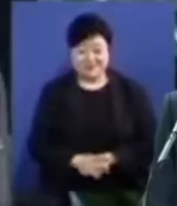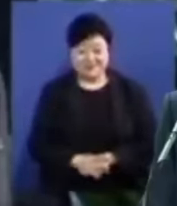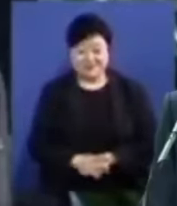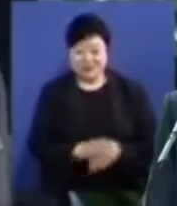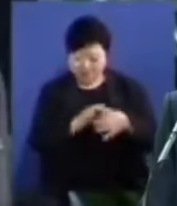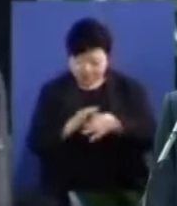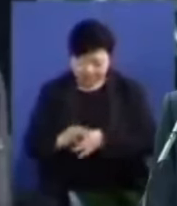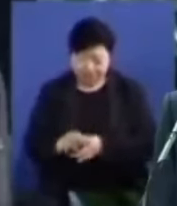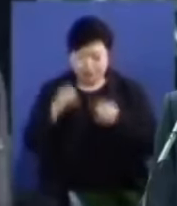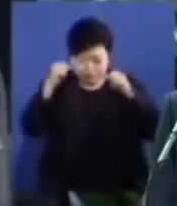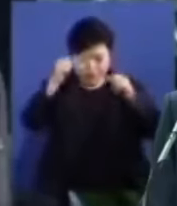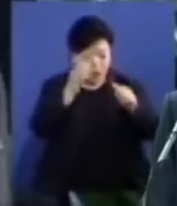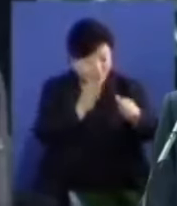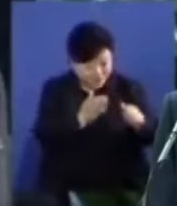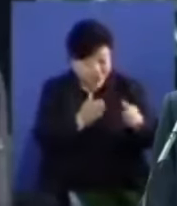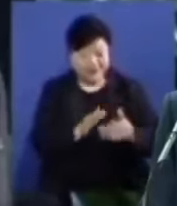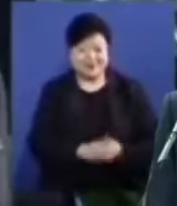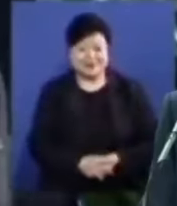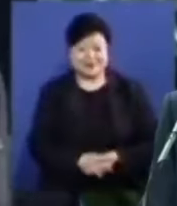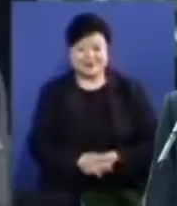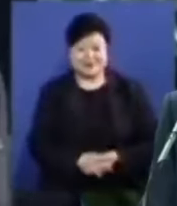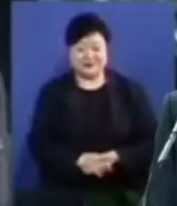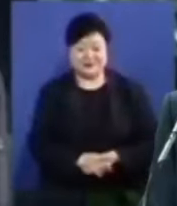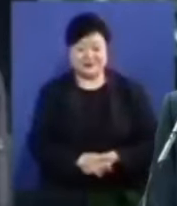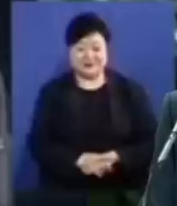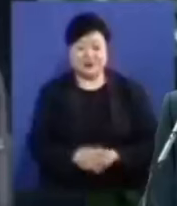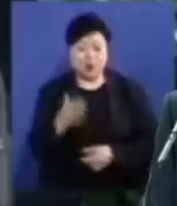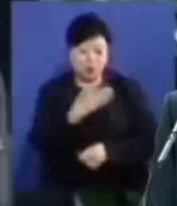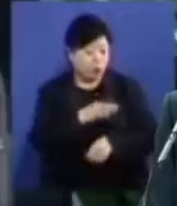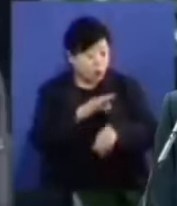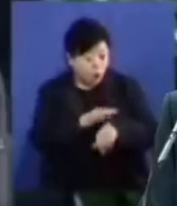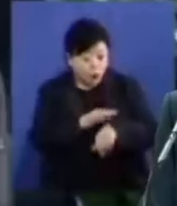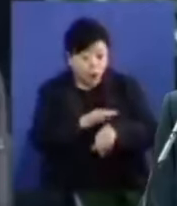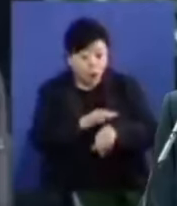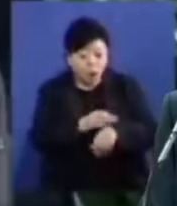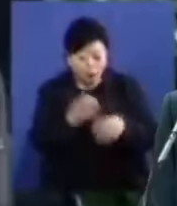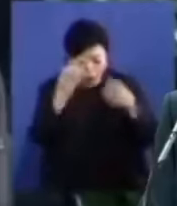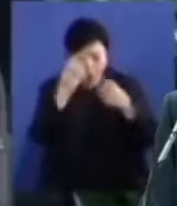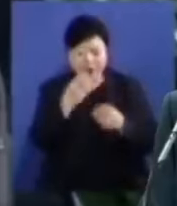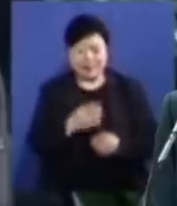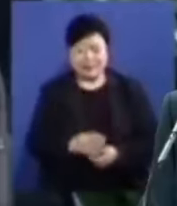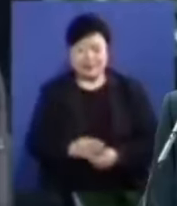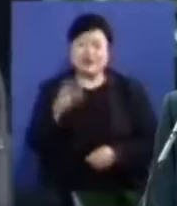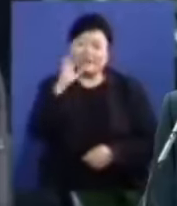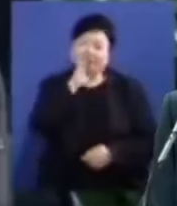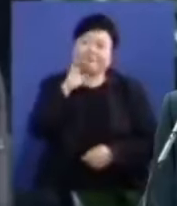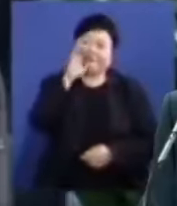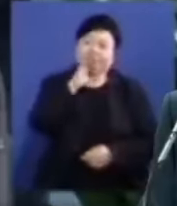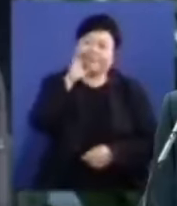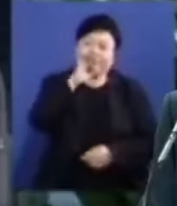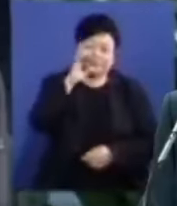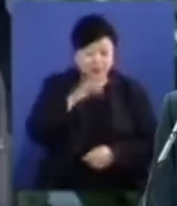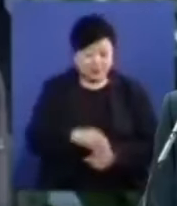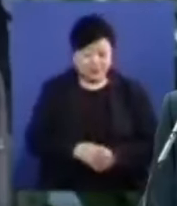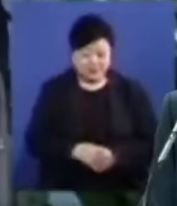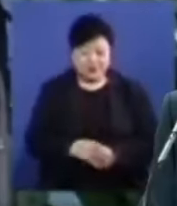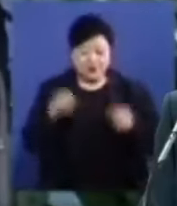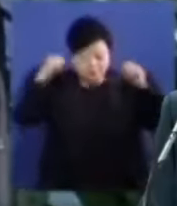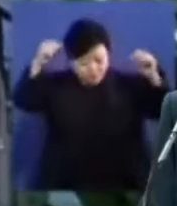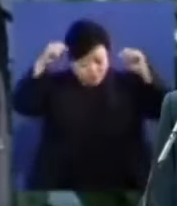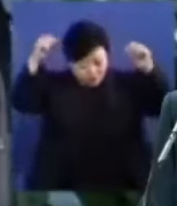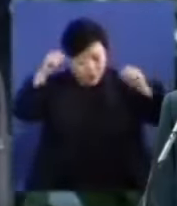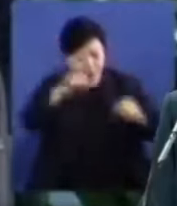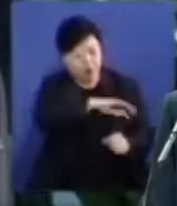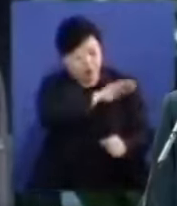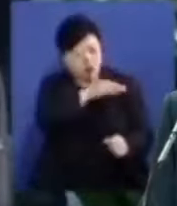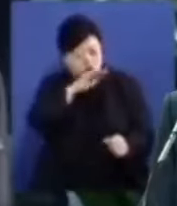꾸준히 하세요. 그 보십시오. 육체도 고난을 자꾸 가하면 근육이